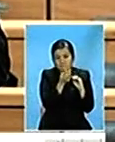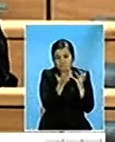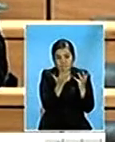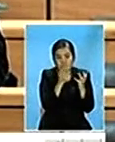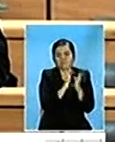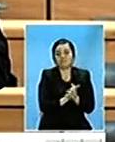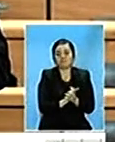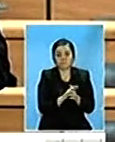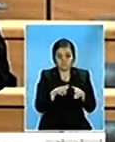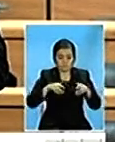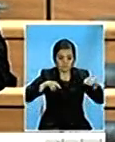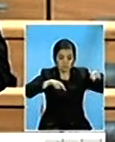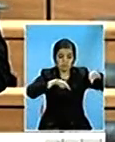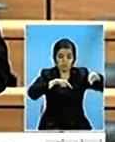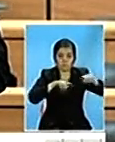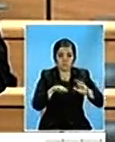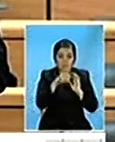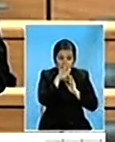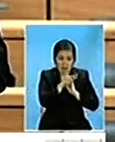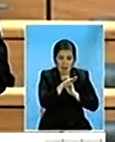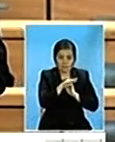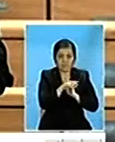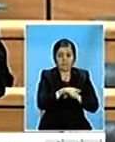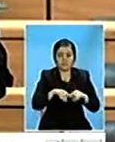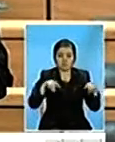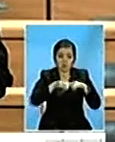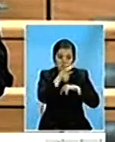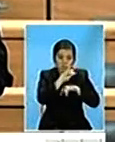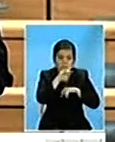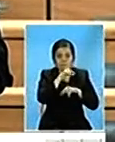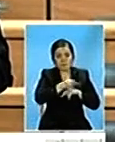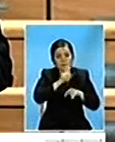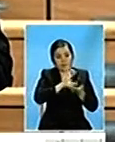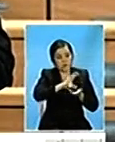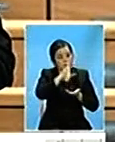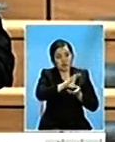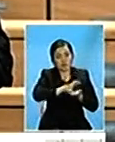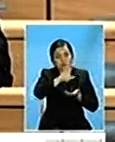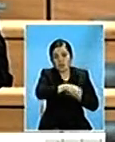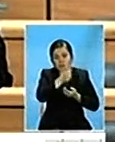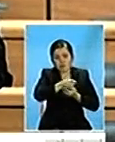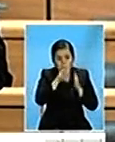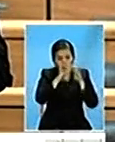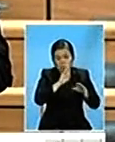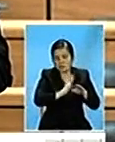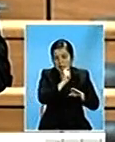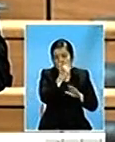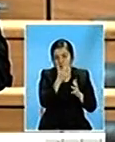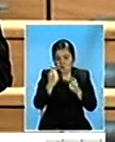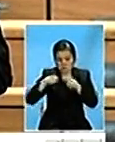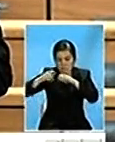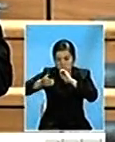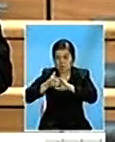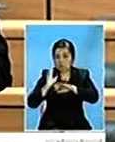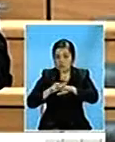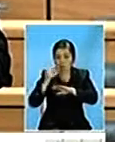ขตห้ามล่าสัตว์ป่าทะเลน้อยซึ่งเป็นพื้นที่ใหญ่ดูแลอยู่เท่าไหร่ก็ได้เท่านั้นนะครับคนก็ไม่ได้มีความเชี่ยวชาญเรื่องอนุสัญญาค